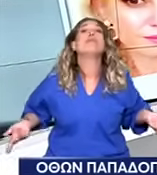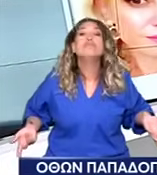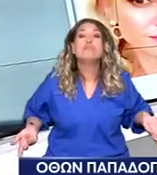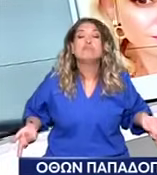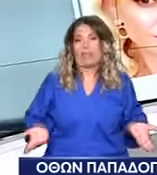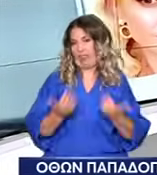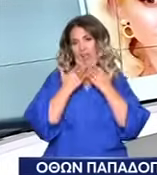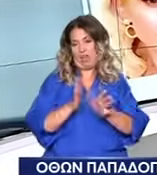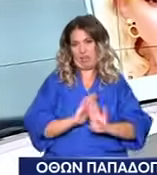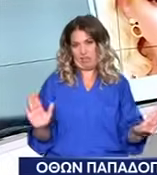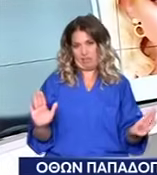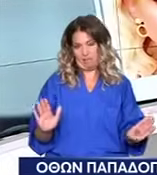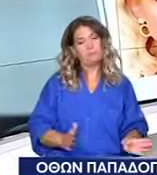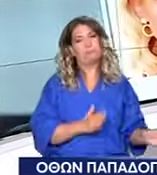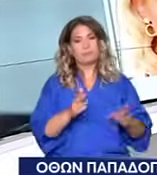μας, Άσπα.